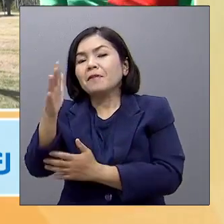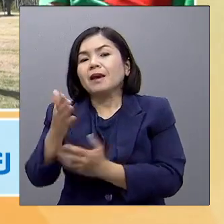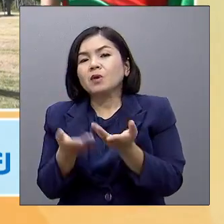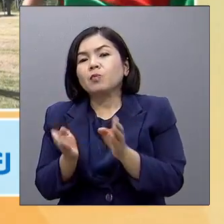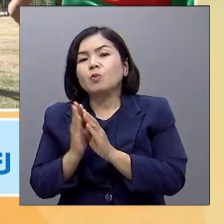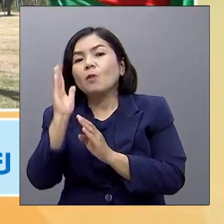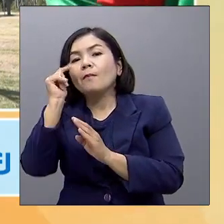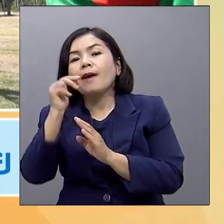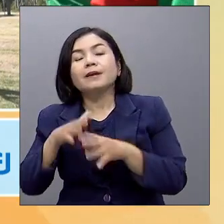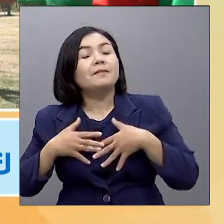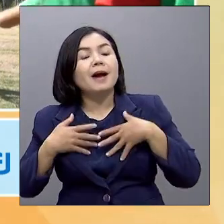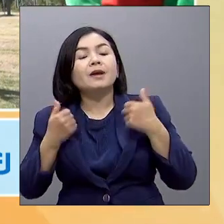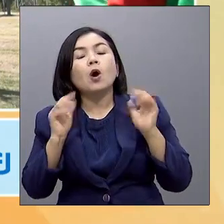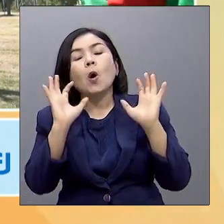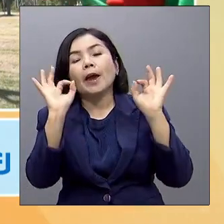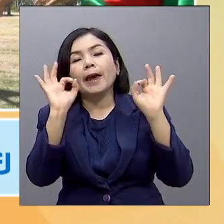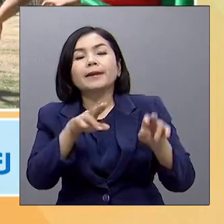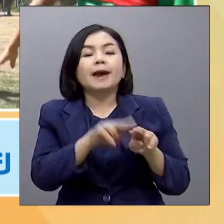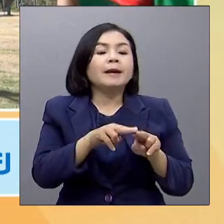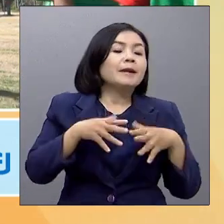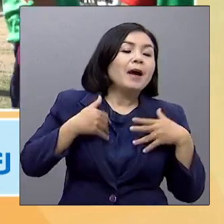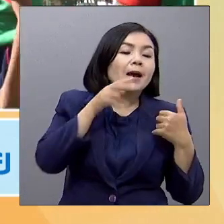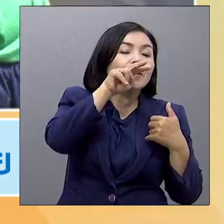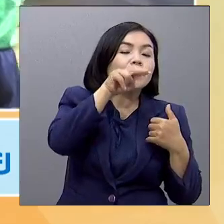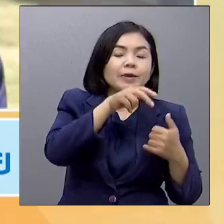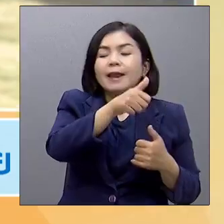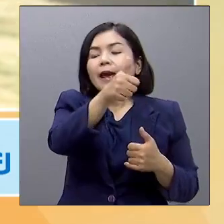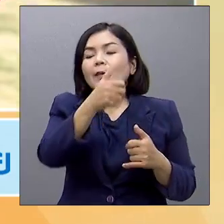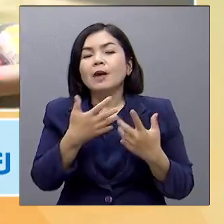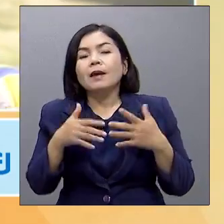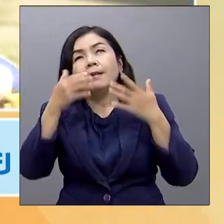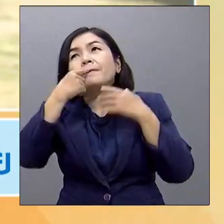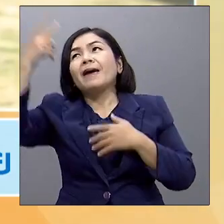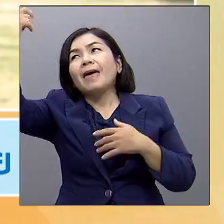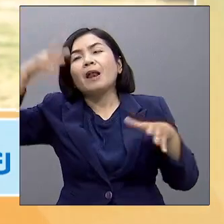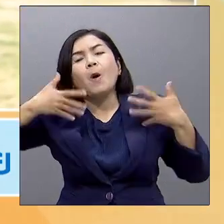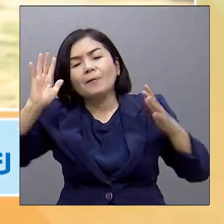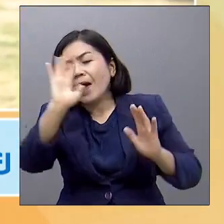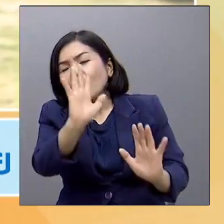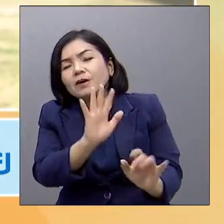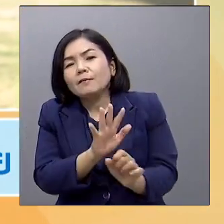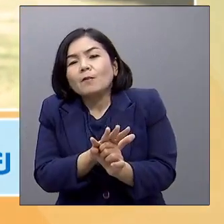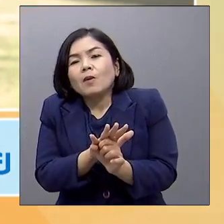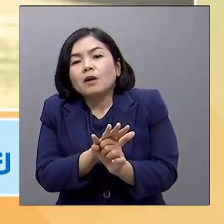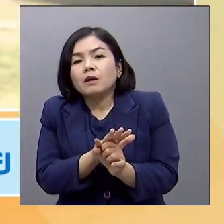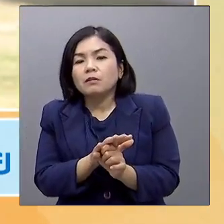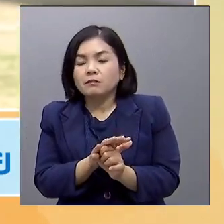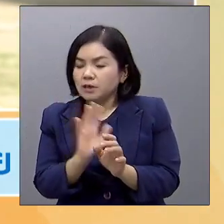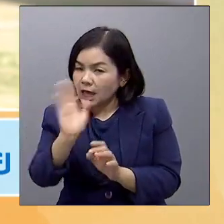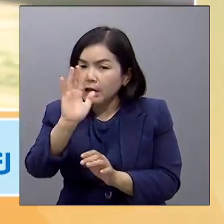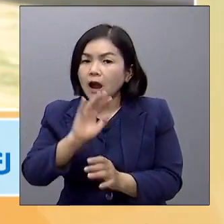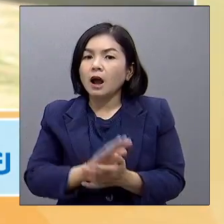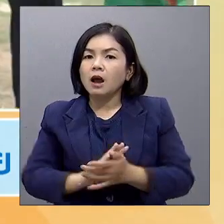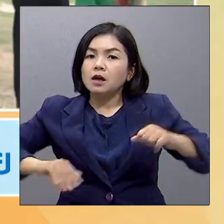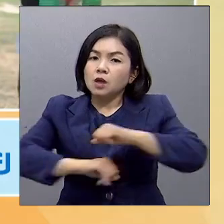แม่อาจจะสบายดีลูกฉันไม่ได้นั่งดูก็ดีแล้วไม่ต้องตากแดดอัานนกเปคามเขาใจผิดว่า